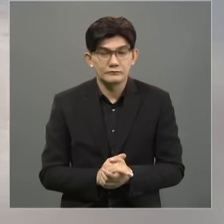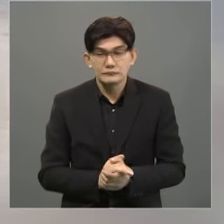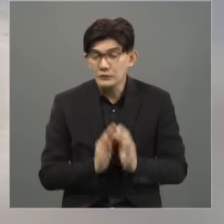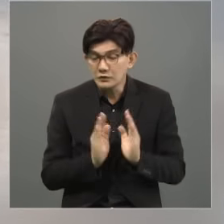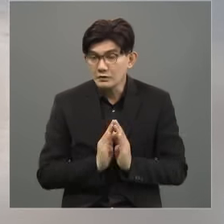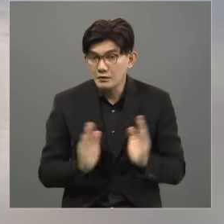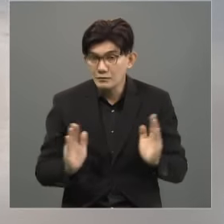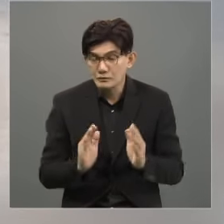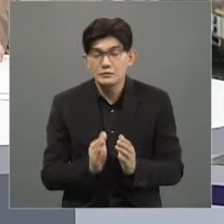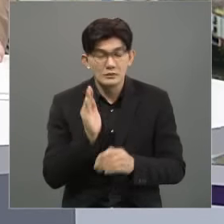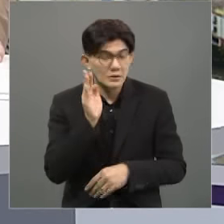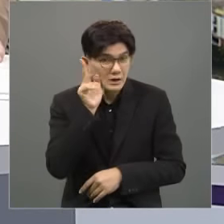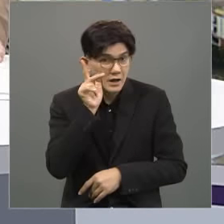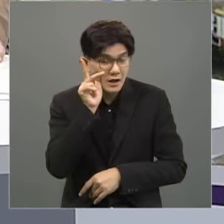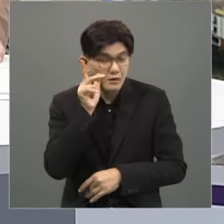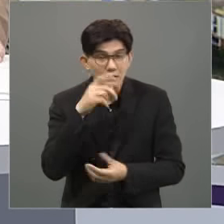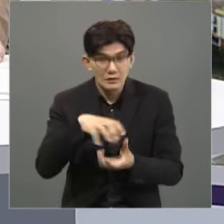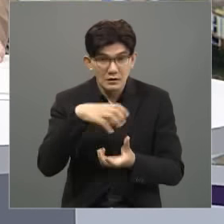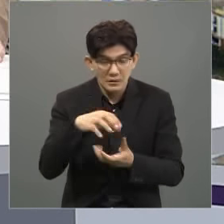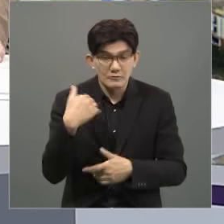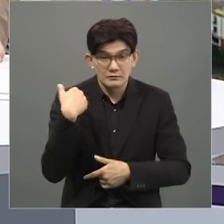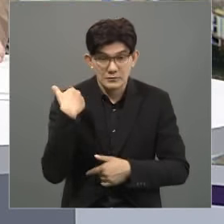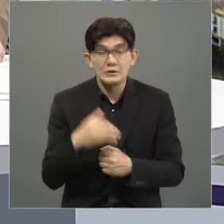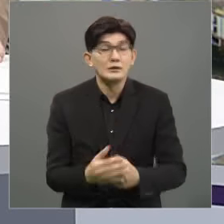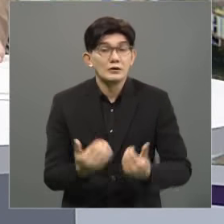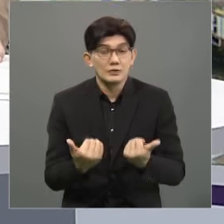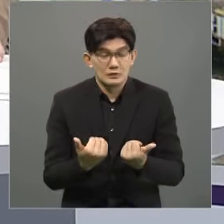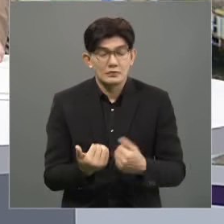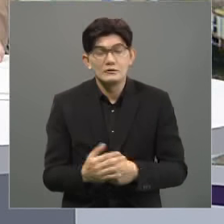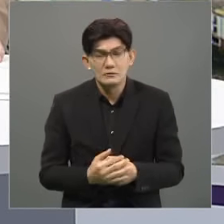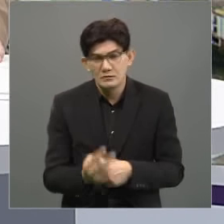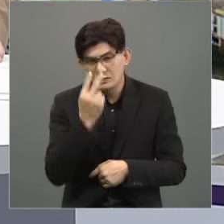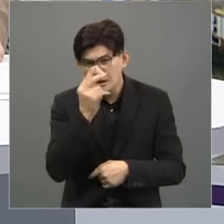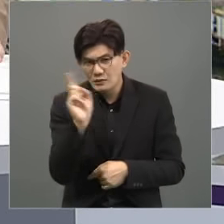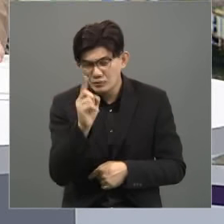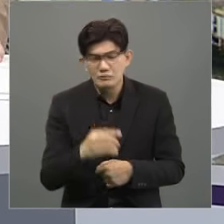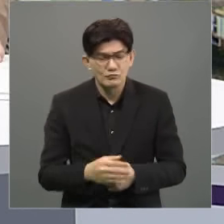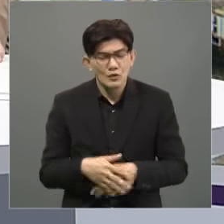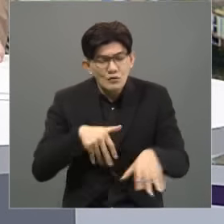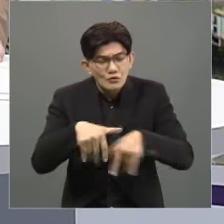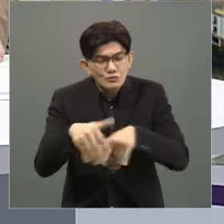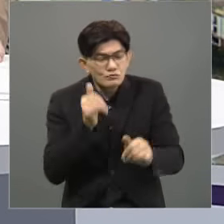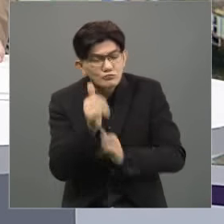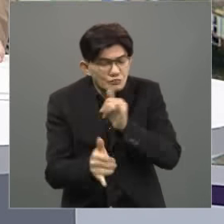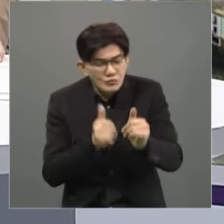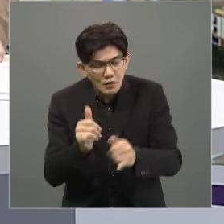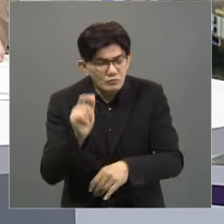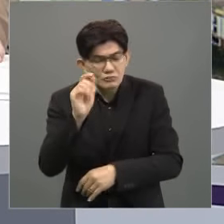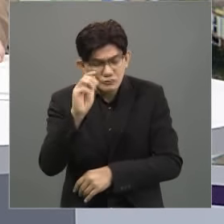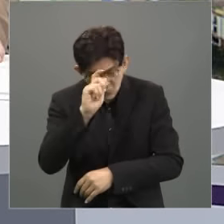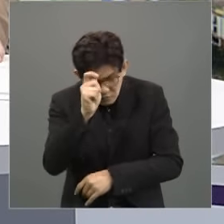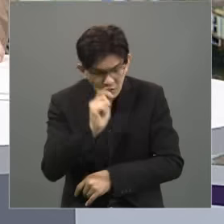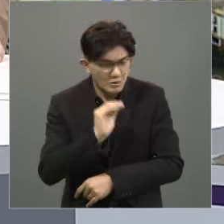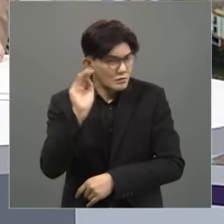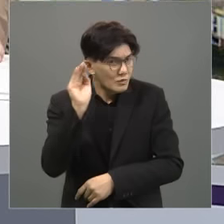บคุณค่ะคุณปิยพงษ์เคนทวายนะคะที่รายงานมาแล้วก็ทำให้เราได้เห็นบรรยากาศนะ ความคึกคักแล้วก็ศรัทธาที่